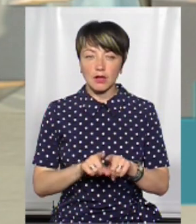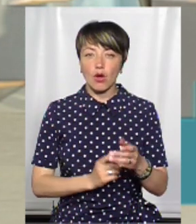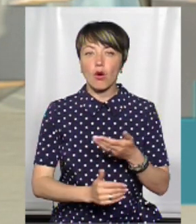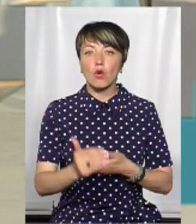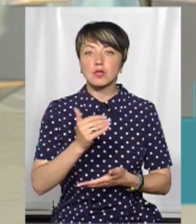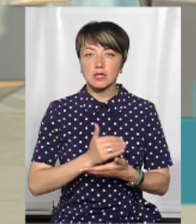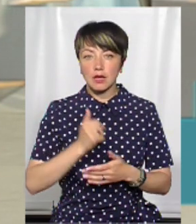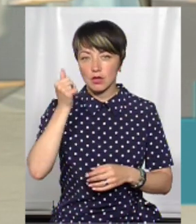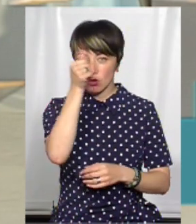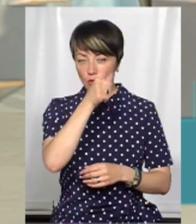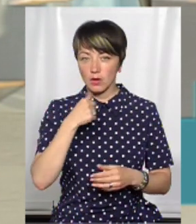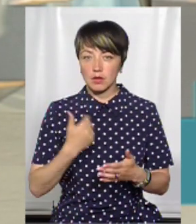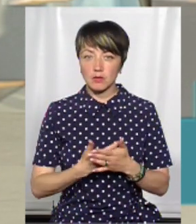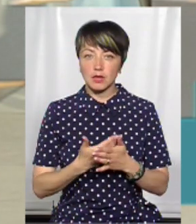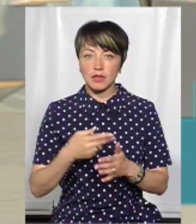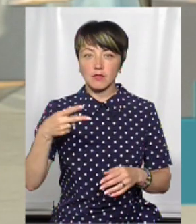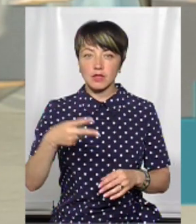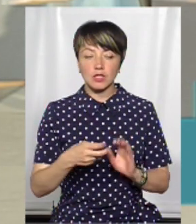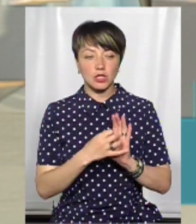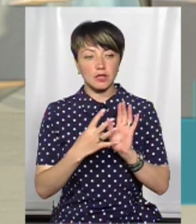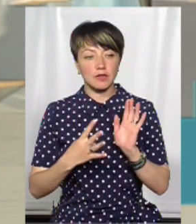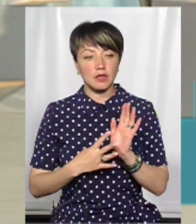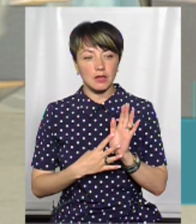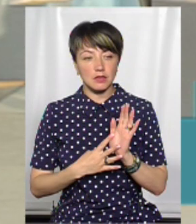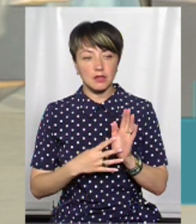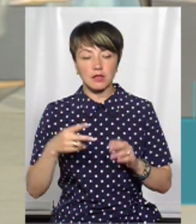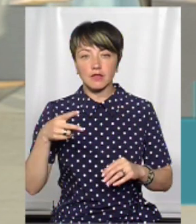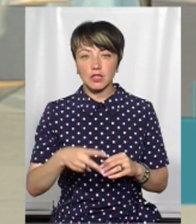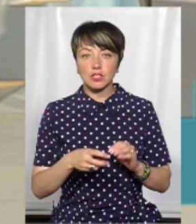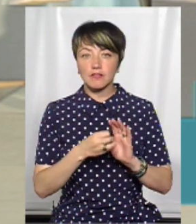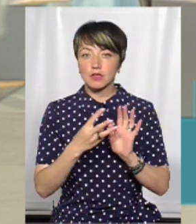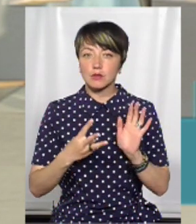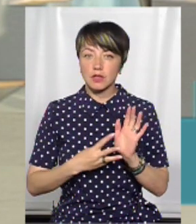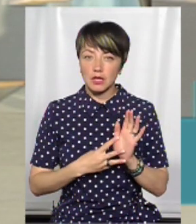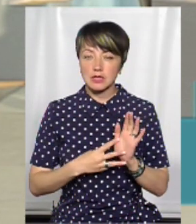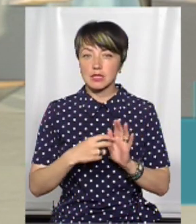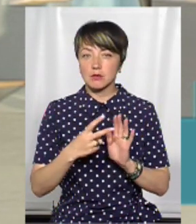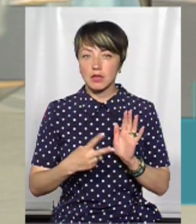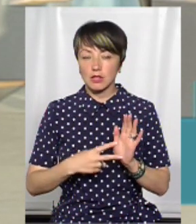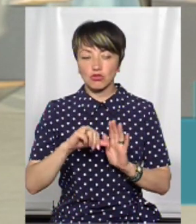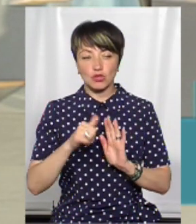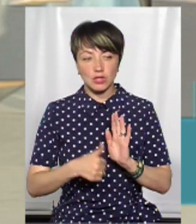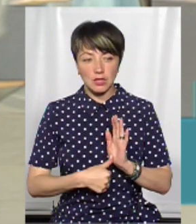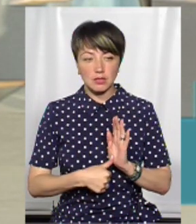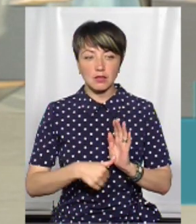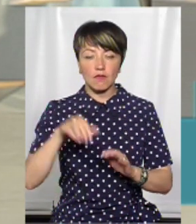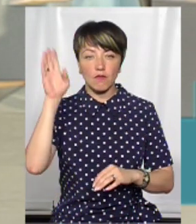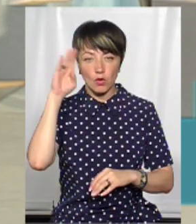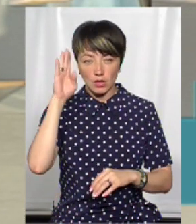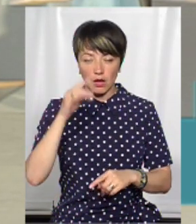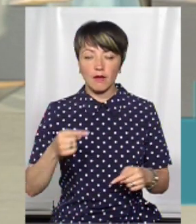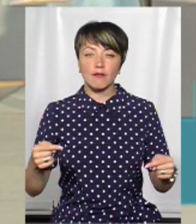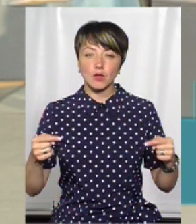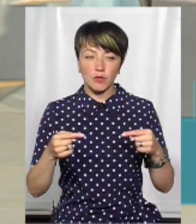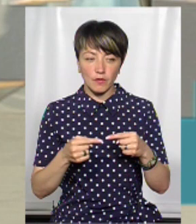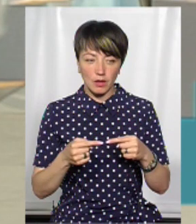останні роки, ну, до прикладу, 2019, 2018, 2017, 2016, вода